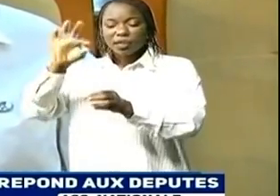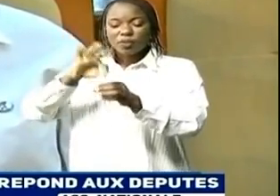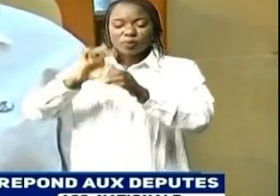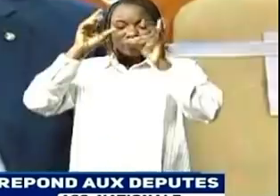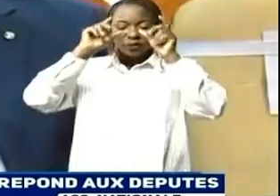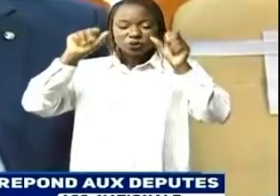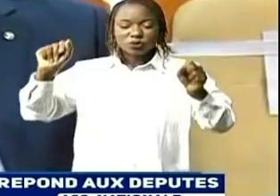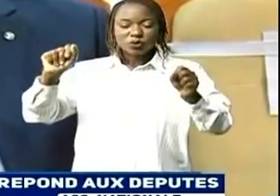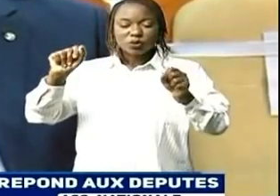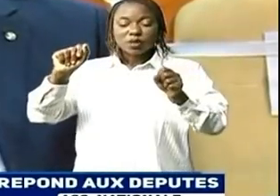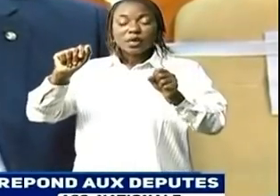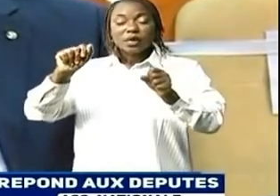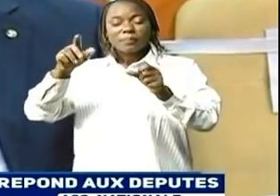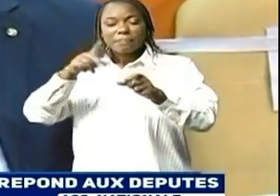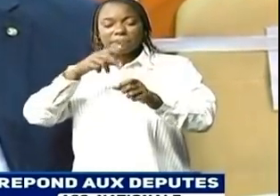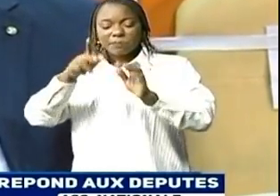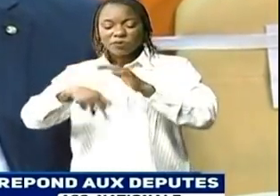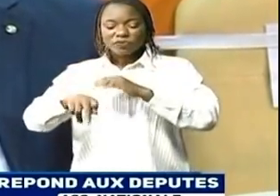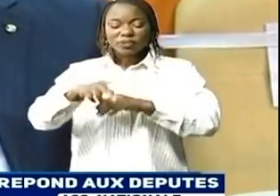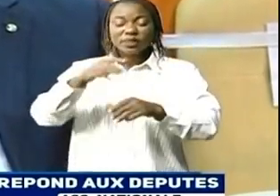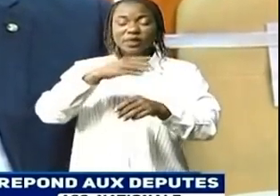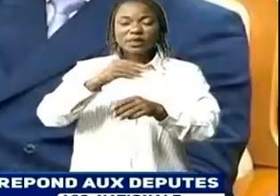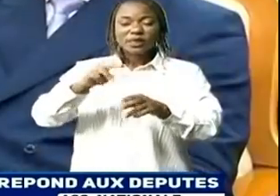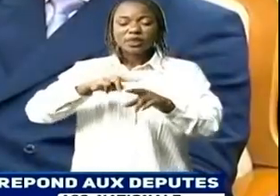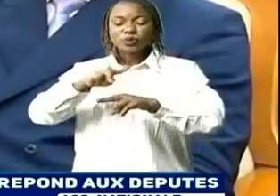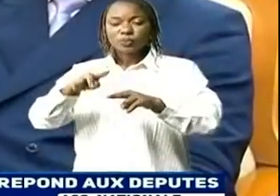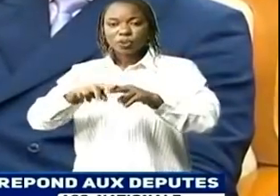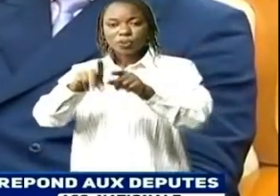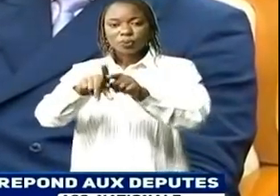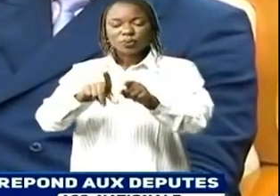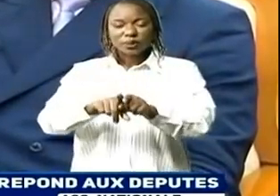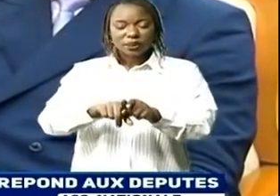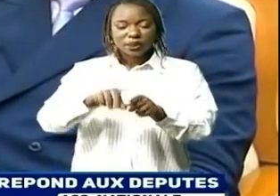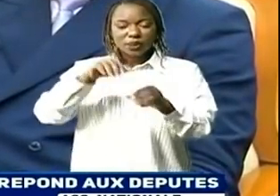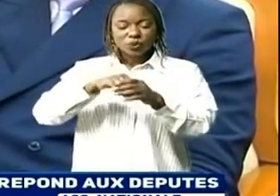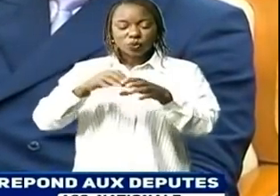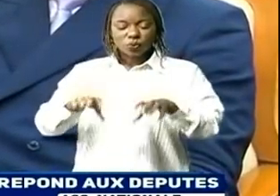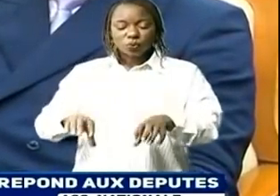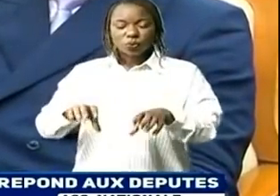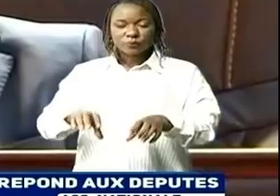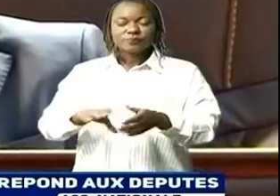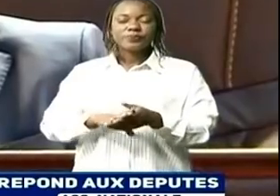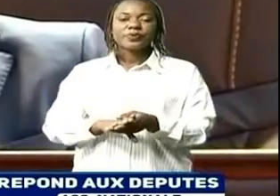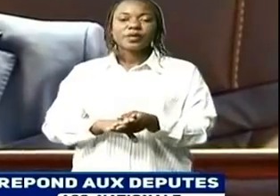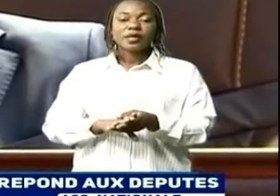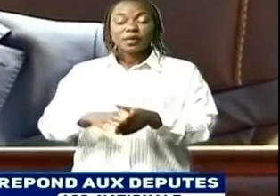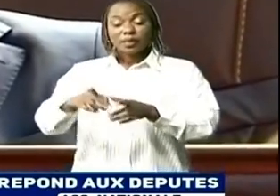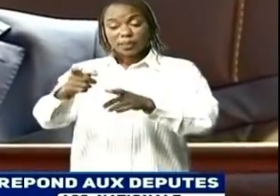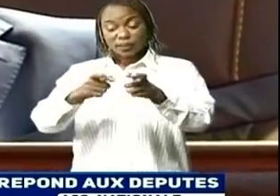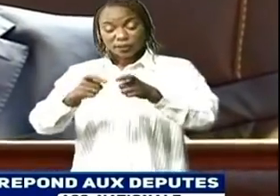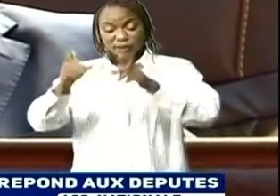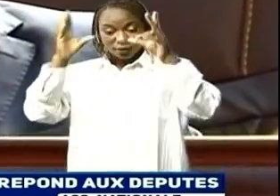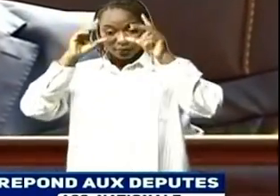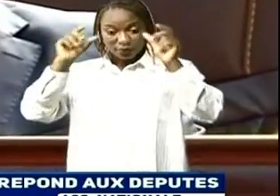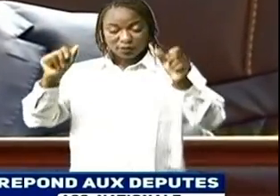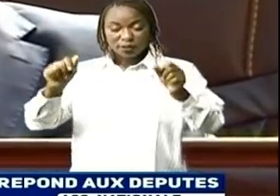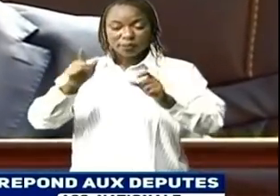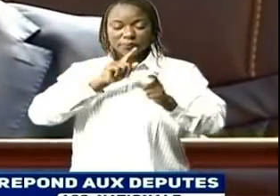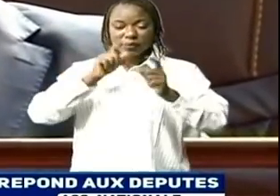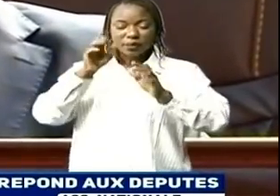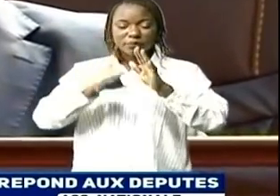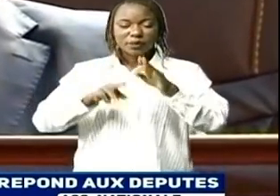présidentielles, législatives, provinciales, urbaines, municipales et locales en RDC. Sous la conduite du président de l'Assemblée